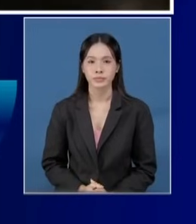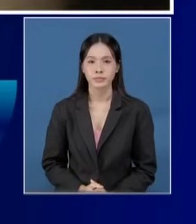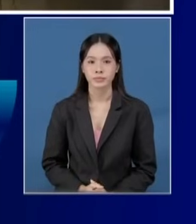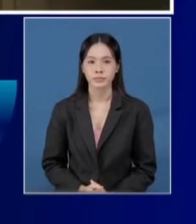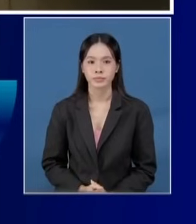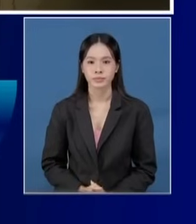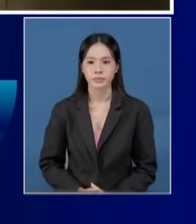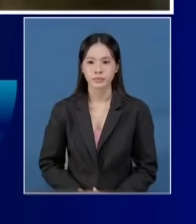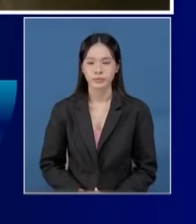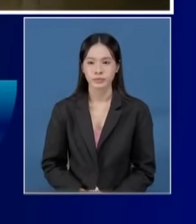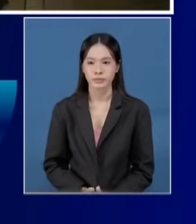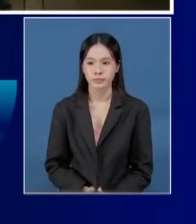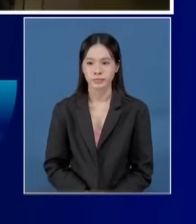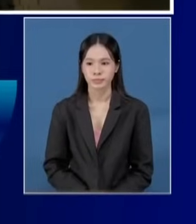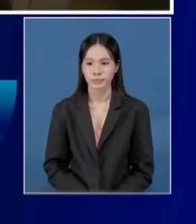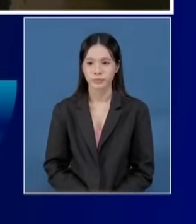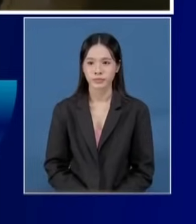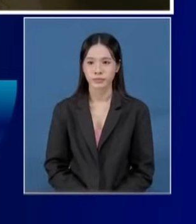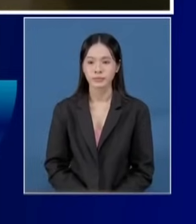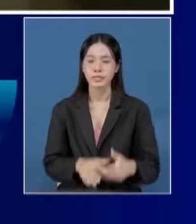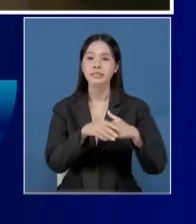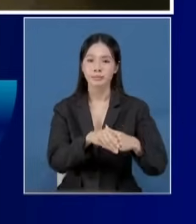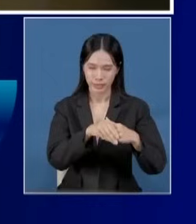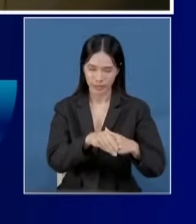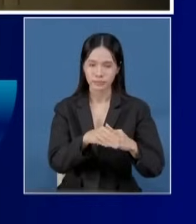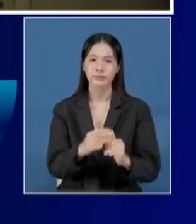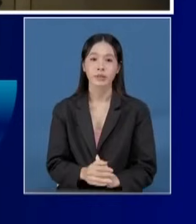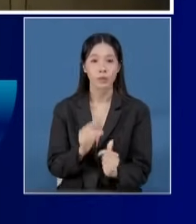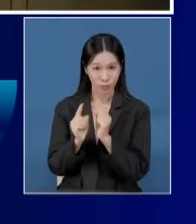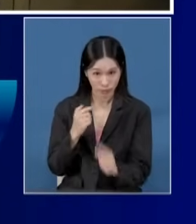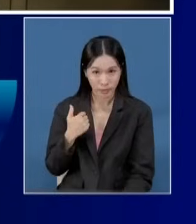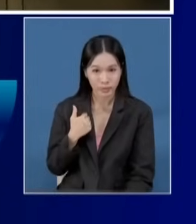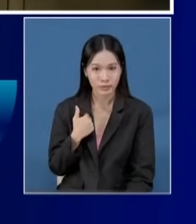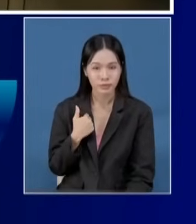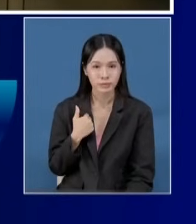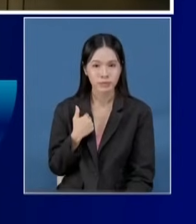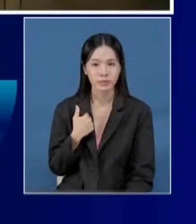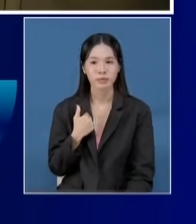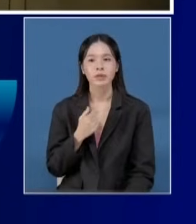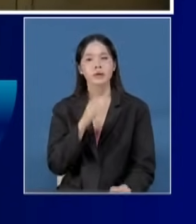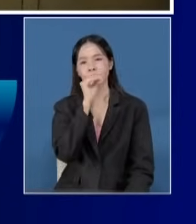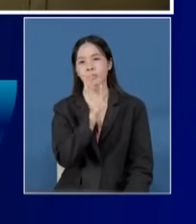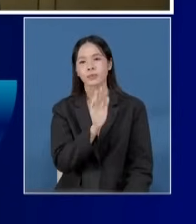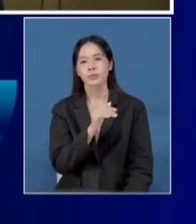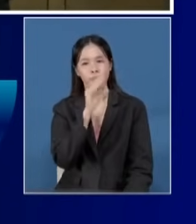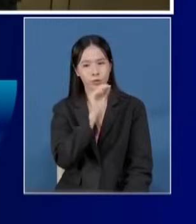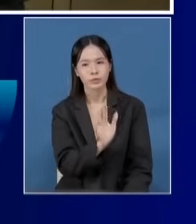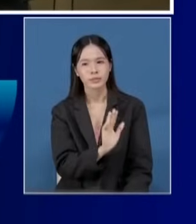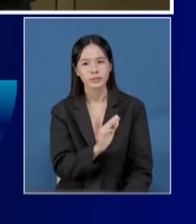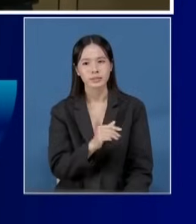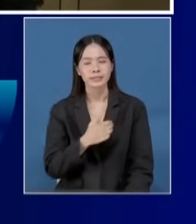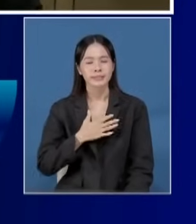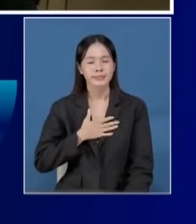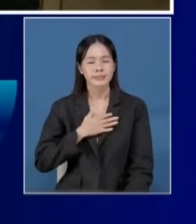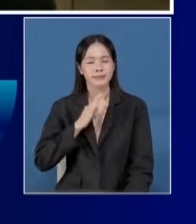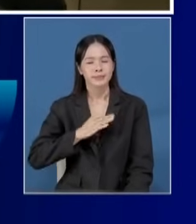ได้พบคุณทักษิณ ไหมได้จับมือกัน อ๋อได้พูดคุยอะไรกันบ้างไหม ท่านไม่ได้พูดเพราะว่าท่านไม่ได้พูดอะไรแต่ท่านตื่นตันใ